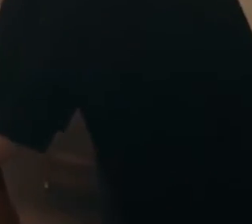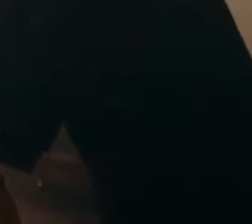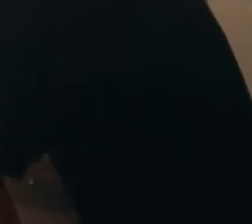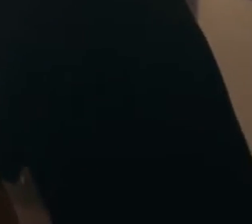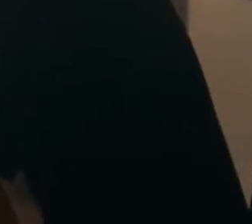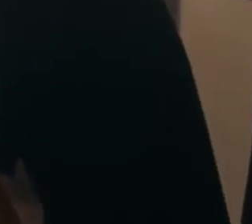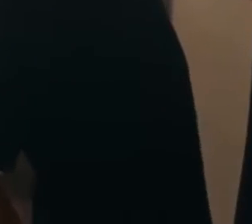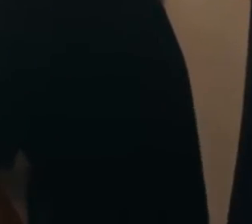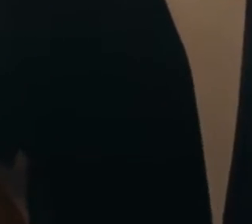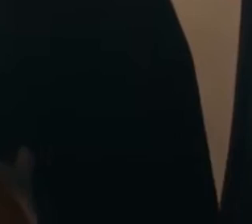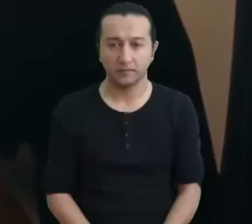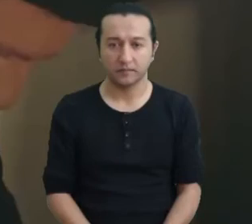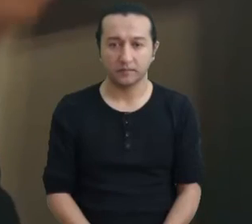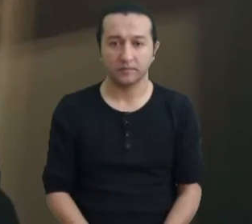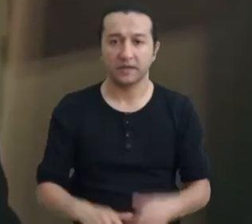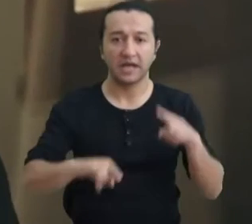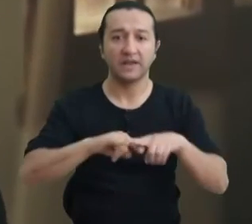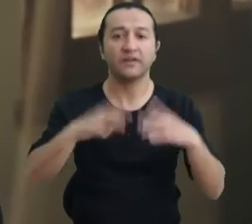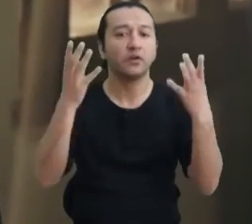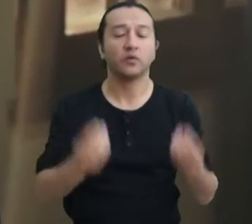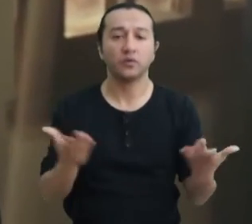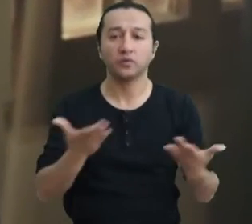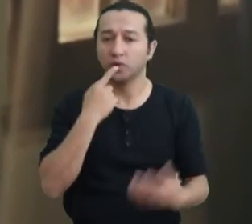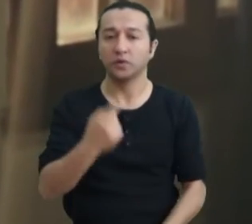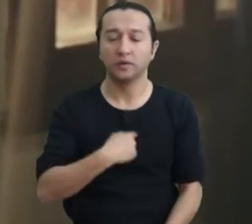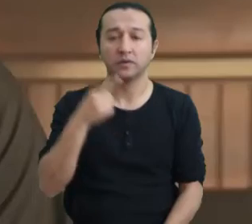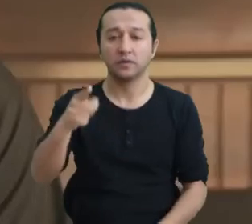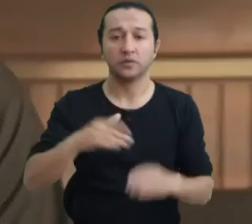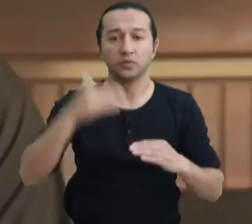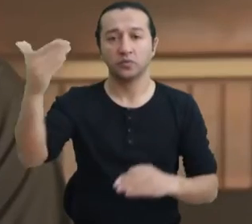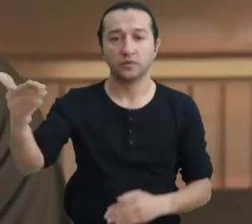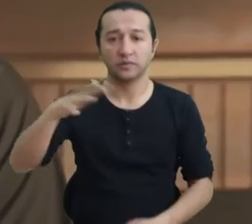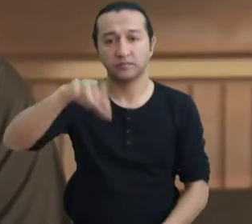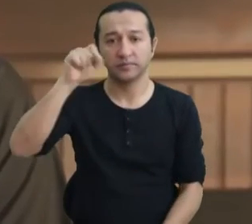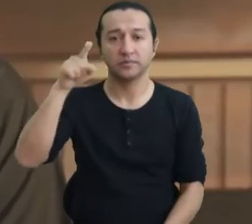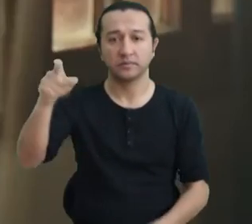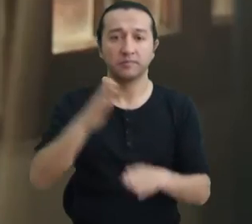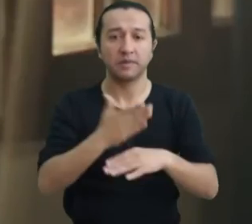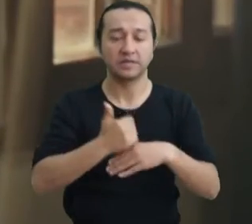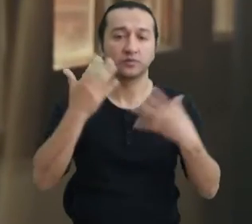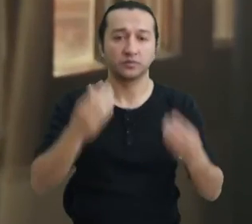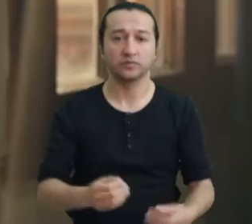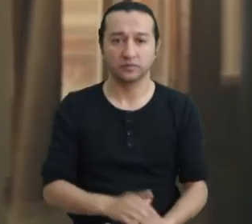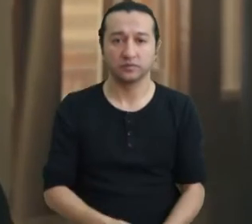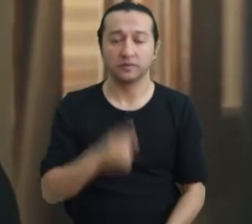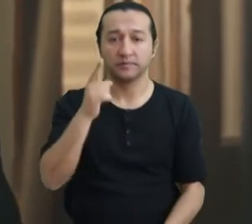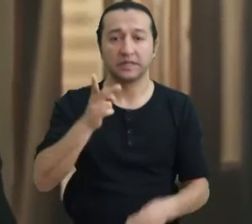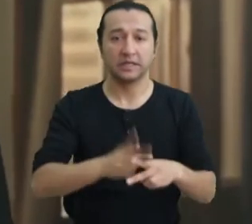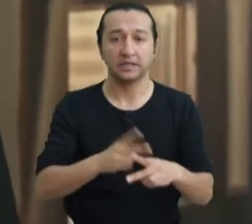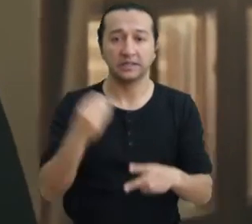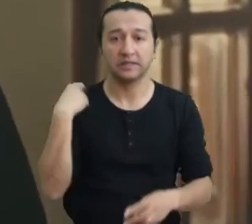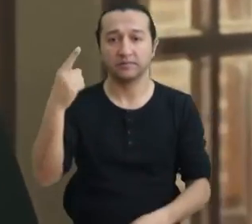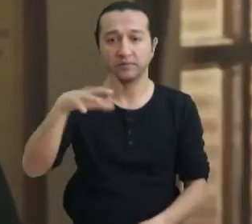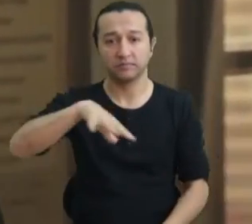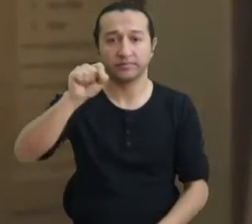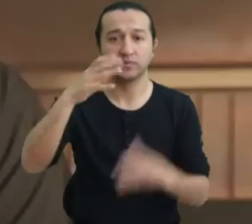Odasında el içlerini masaya vurdu. Halife Hazretleri. Ne var? Kuzeydeki ana komuta merkezimiz dağıldı. Bir an önce yeni bir